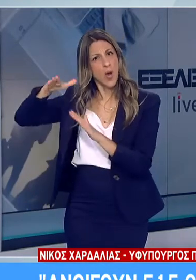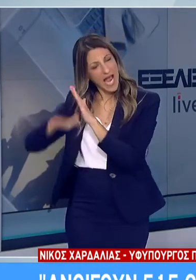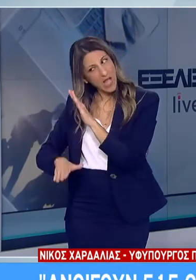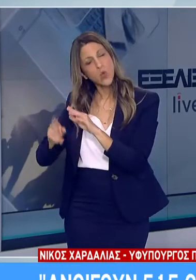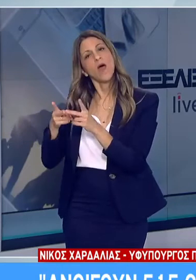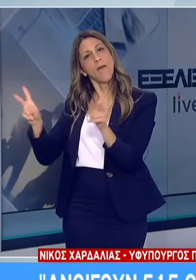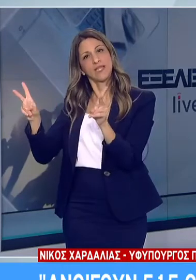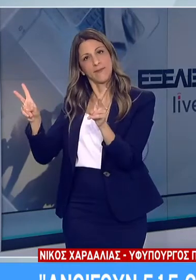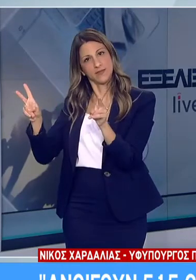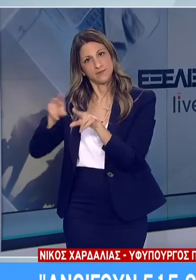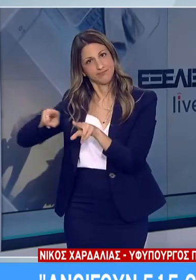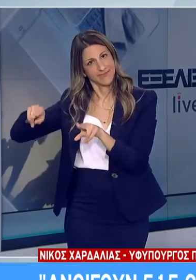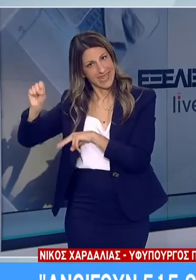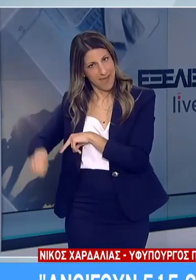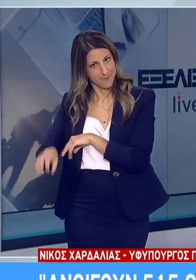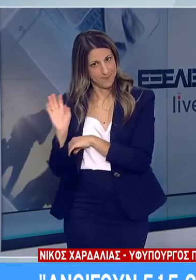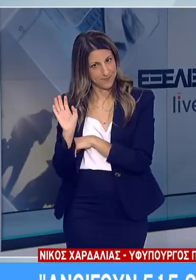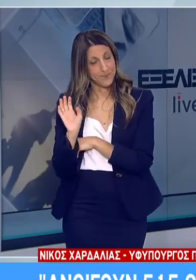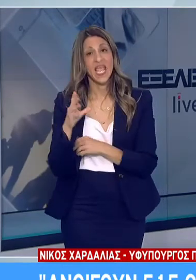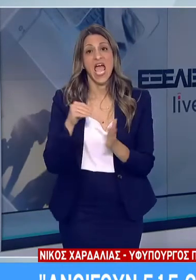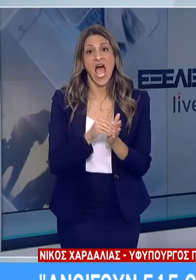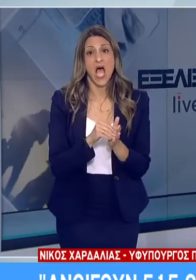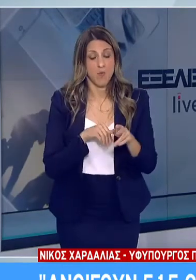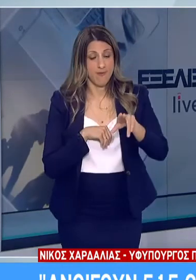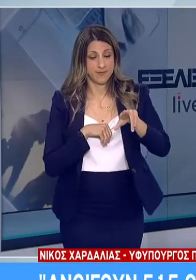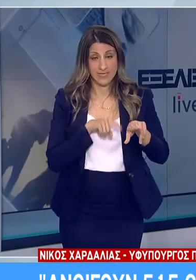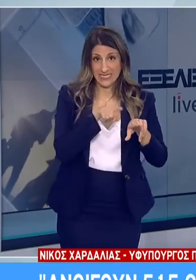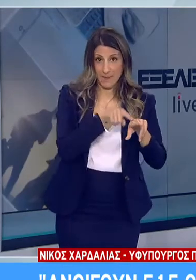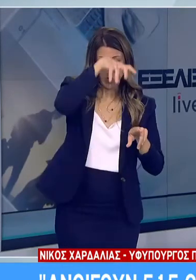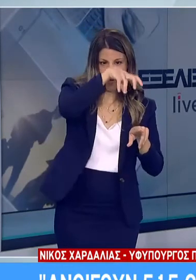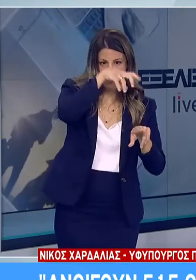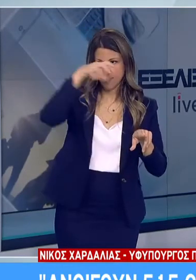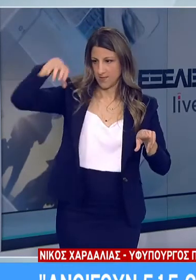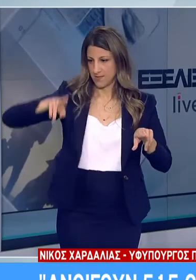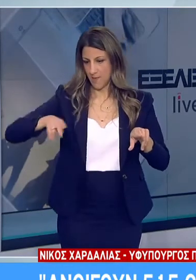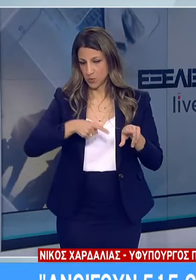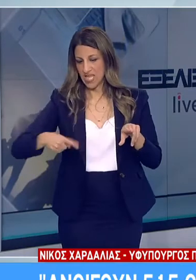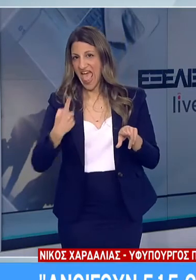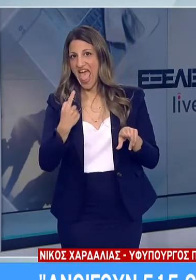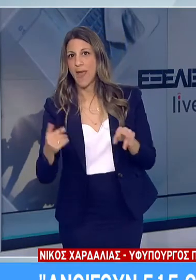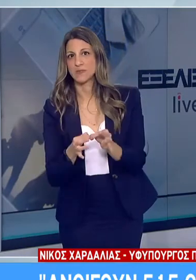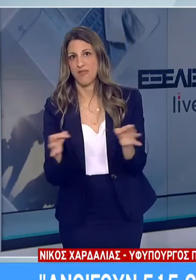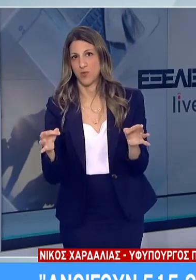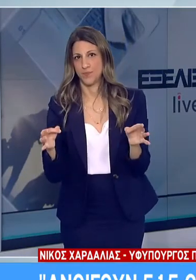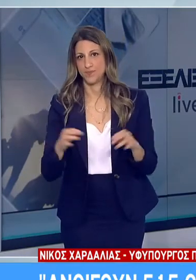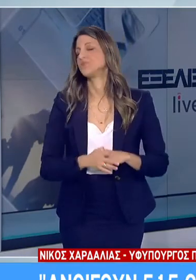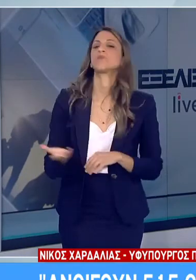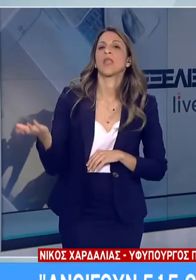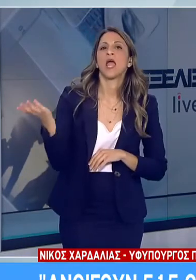σε διαφορετικές ομπρέλες πρέπει να απέχουν η μία από την άλλη τουλάχιστον 1,5 μέτρο. Τα καταστήματα υγειονομικού ενδιαφέροντος,